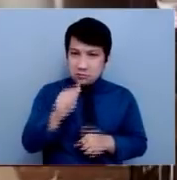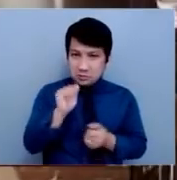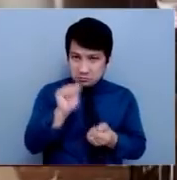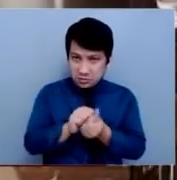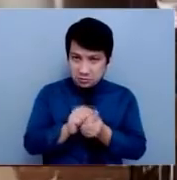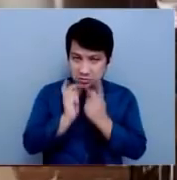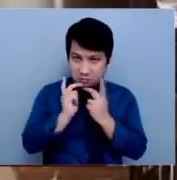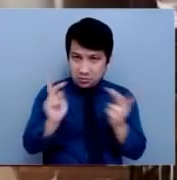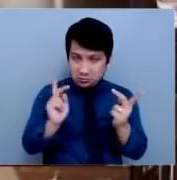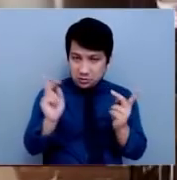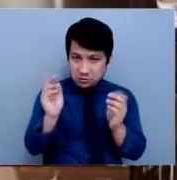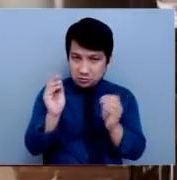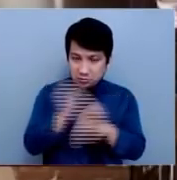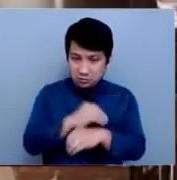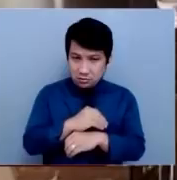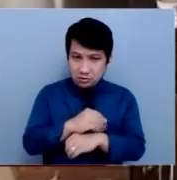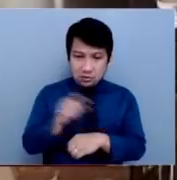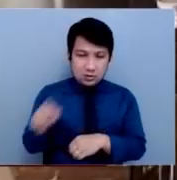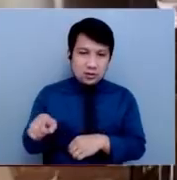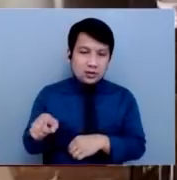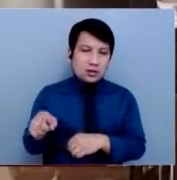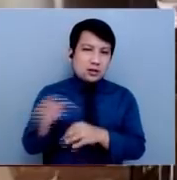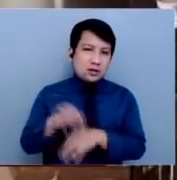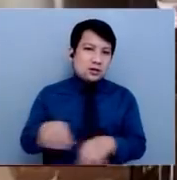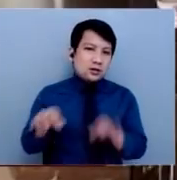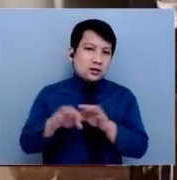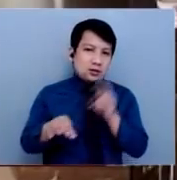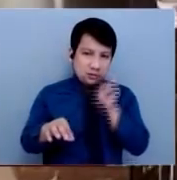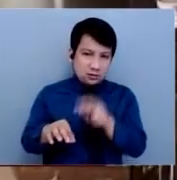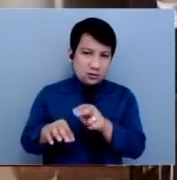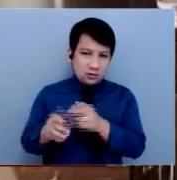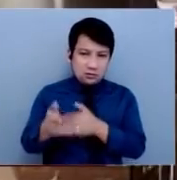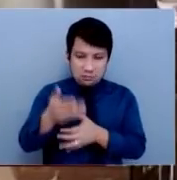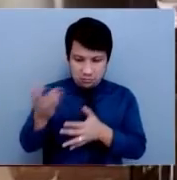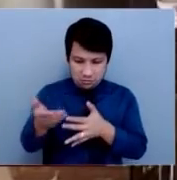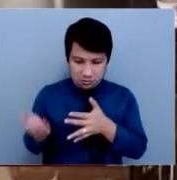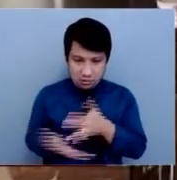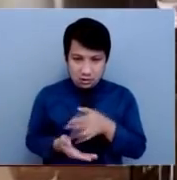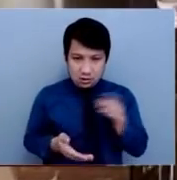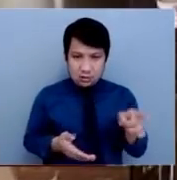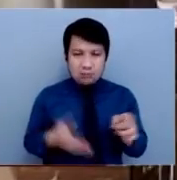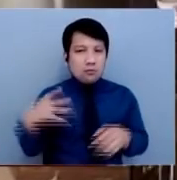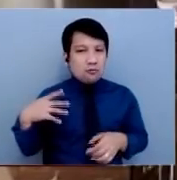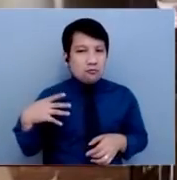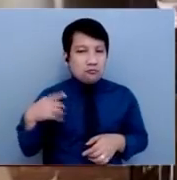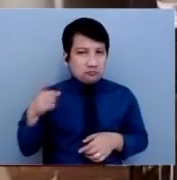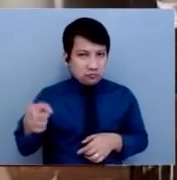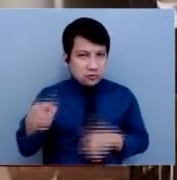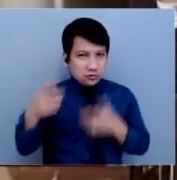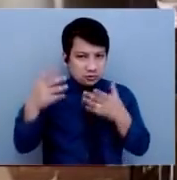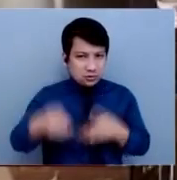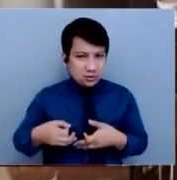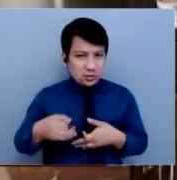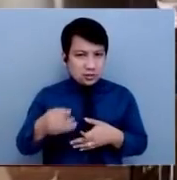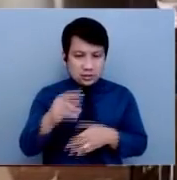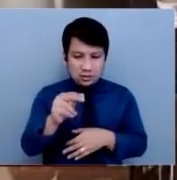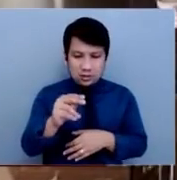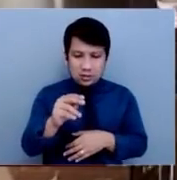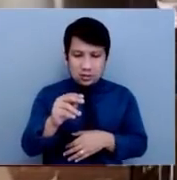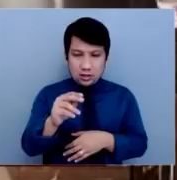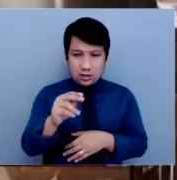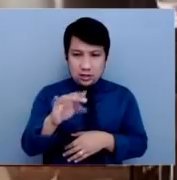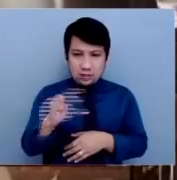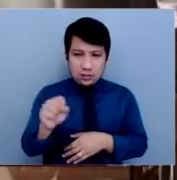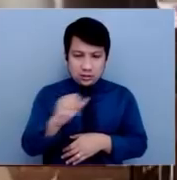public officer? I think yun ang dapat tingnan sa apila. At aabangan natin kung ano magiging ruling ng NBank at ng Korte